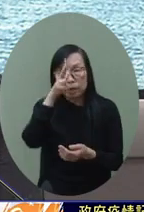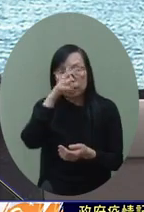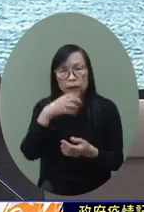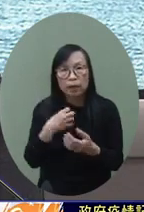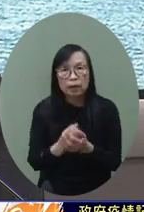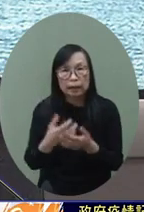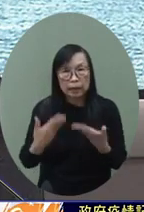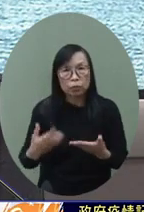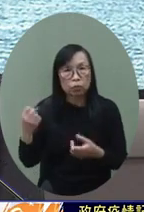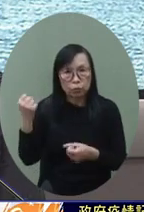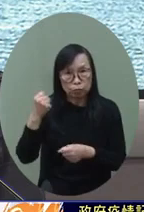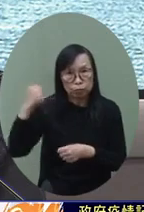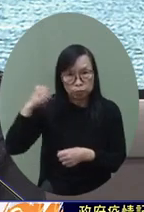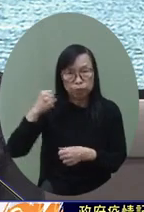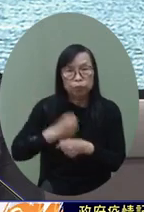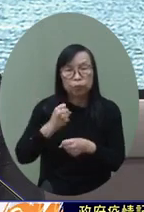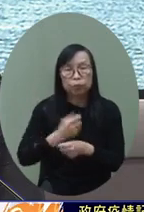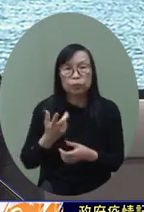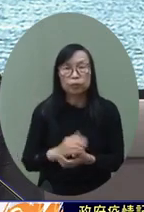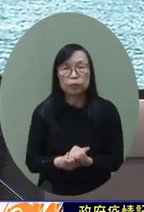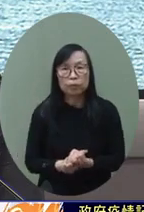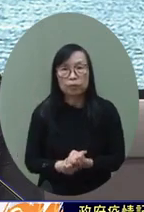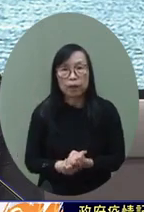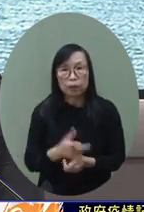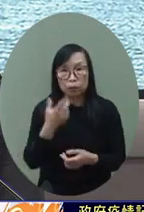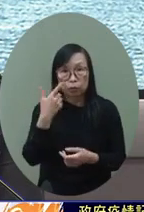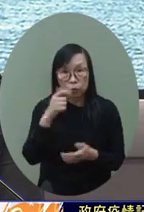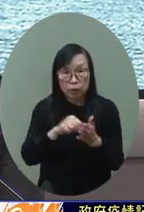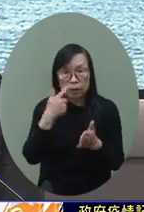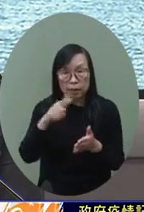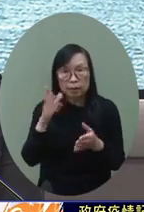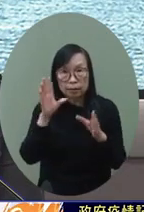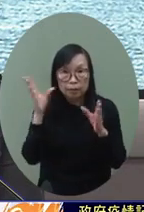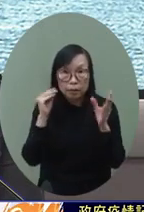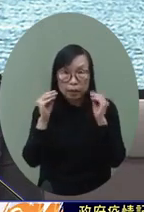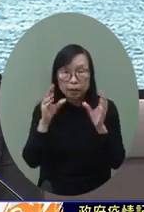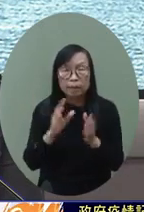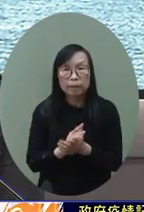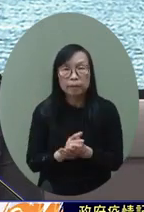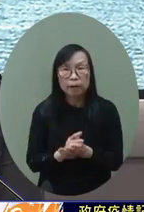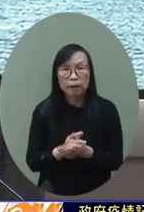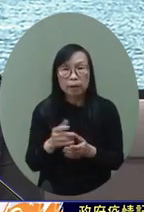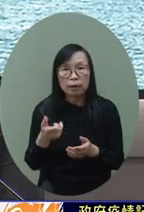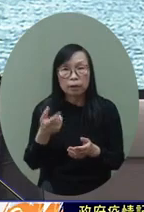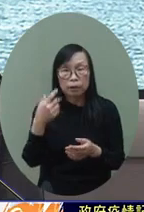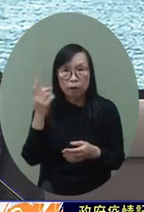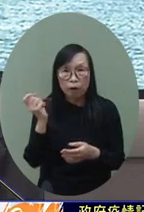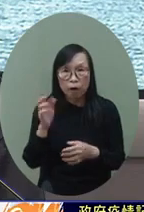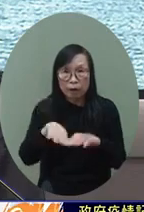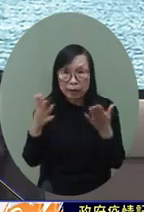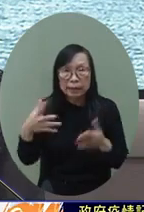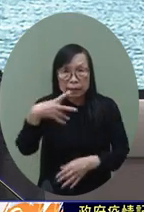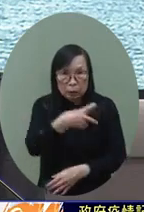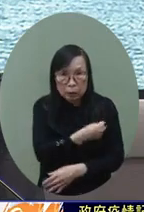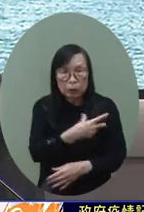謀緊、鼓做緊。咁我相信咧，即係有。最新的消息或者可以真係去到一個進行注射的